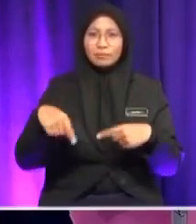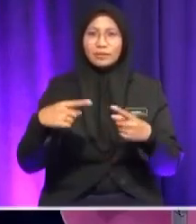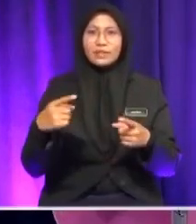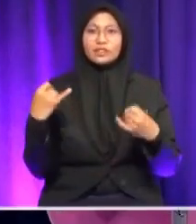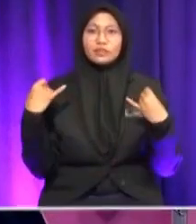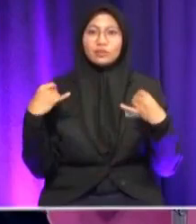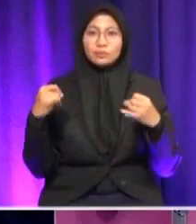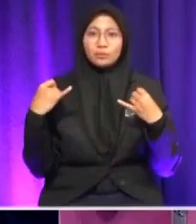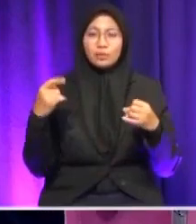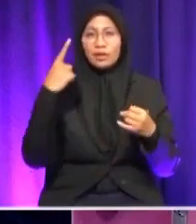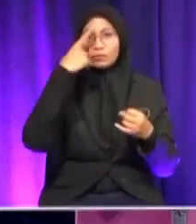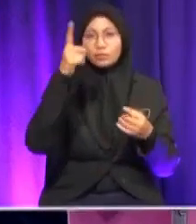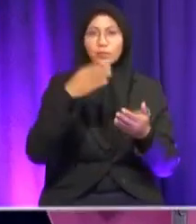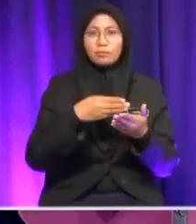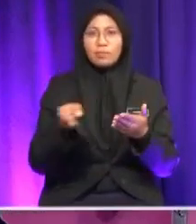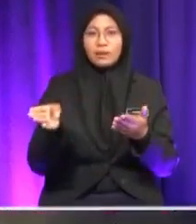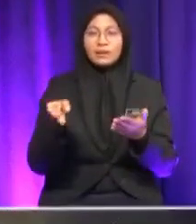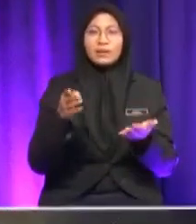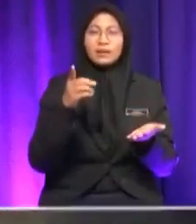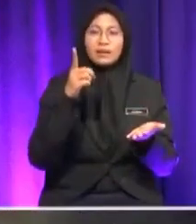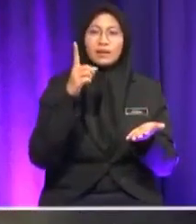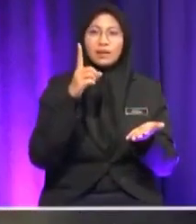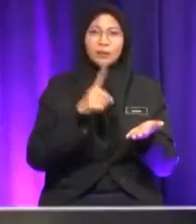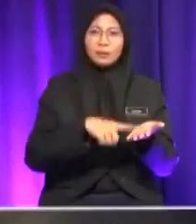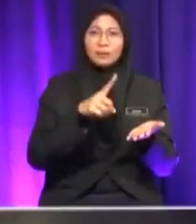seterusnya pula bagaimana Subhanu?